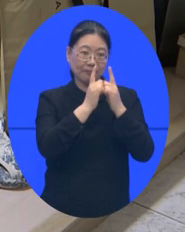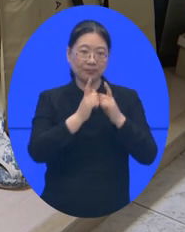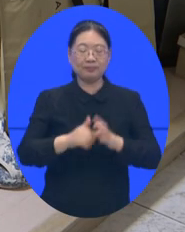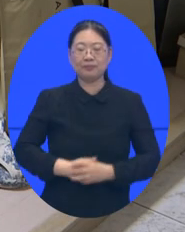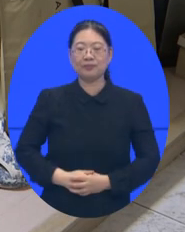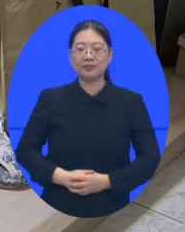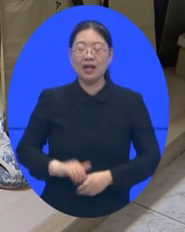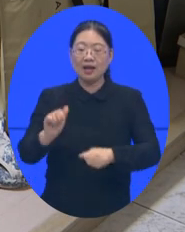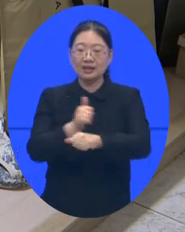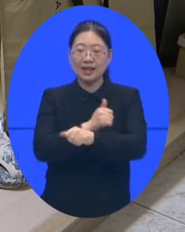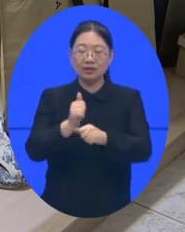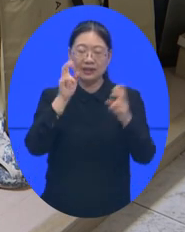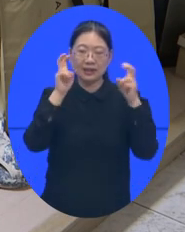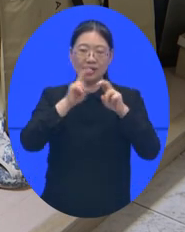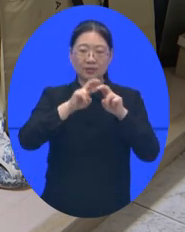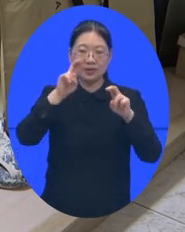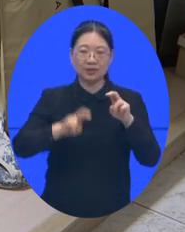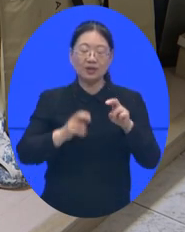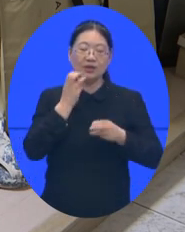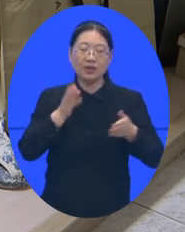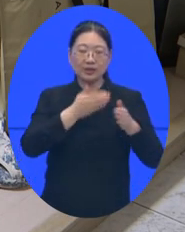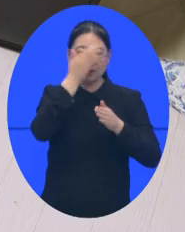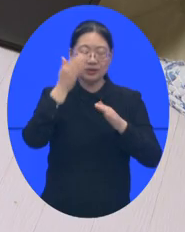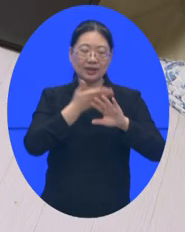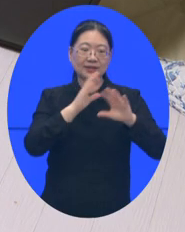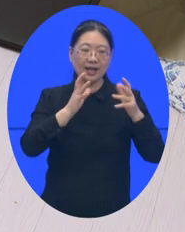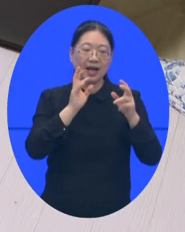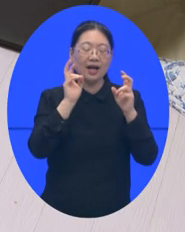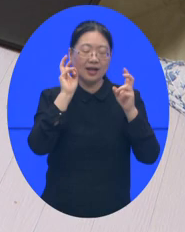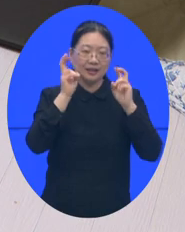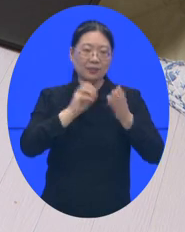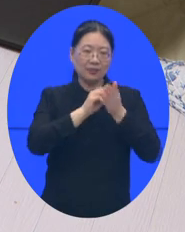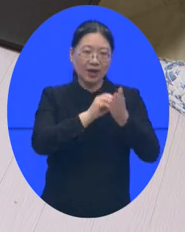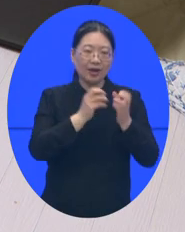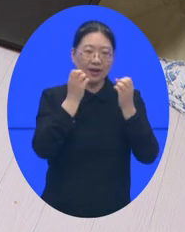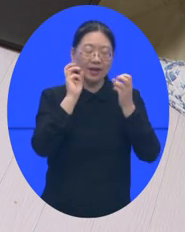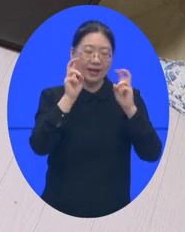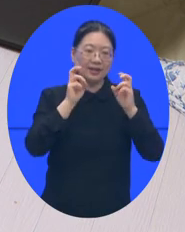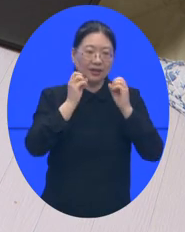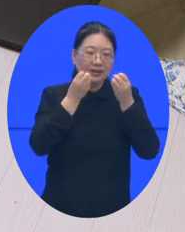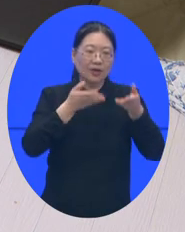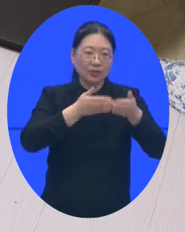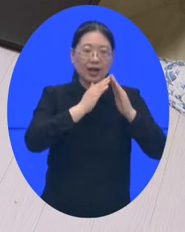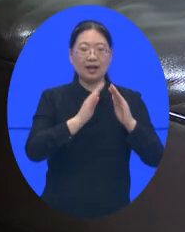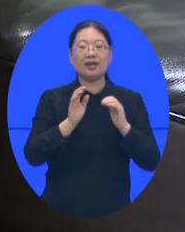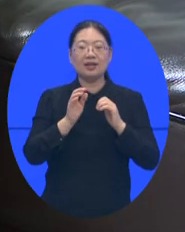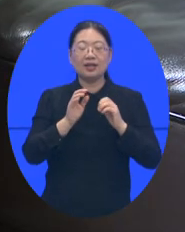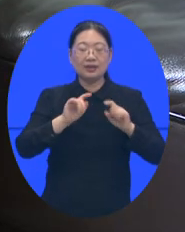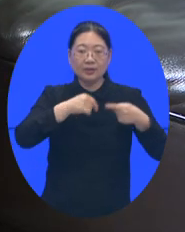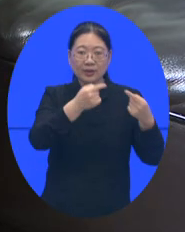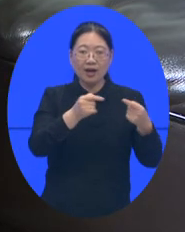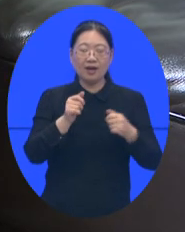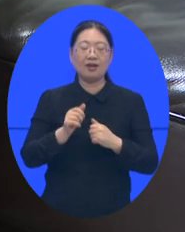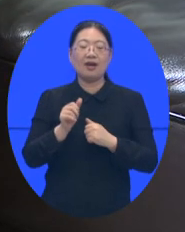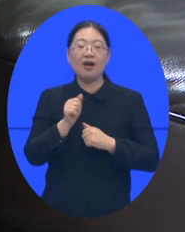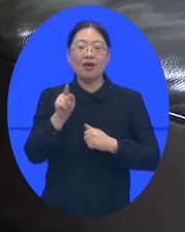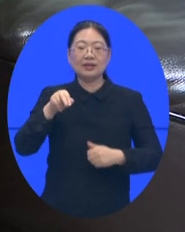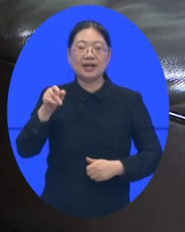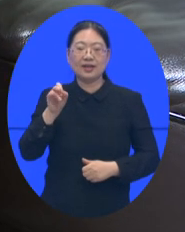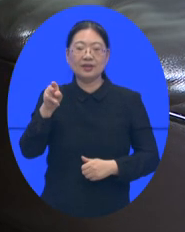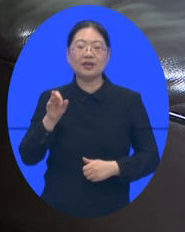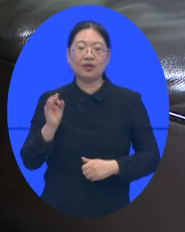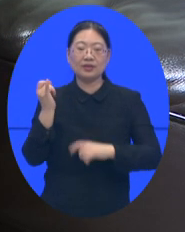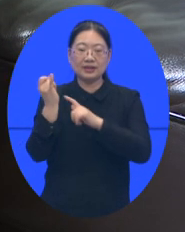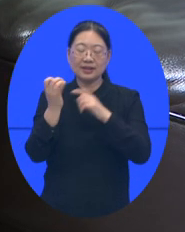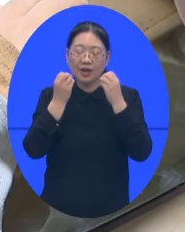만나봤습니다 다니고 있던 직장을 그만두고 경기청년 해외 추업 기회 확충 사업에 참여한 허서영 씨 새로운 직장을 찾기 위해